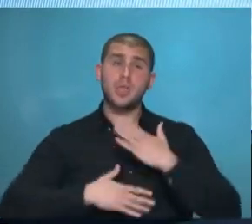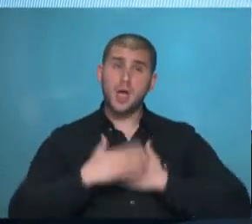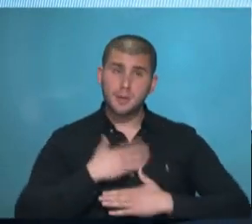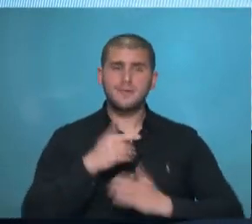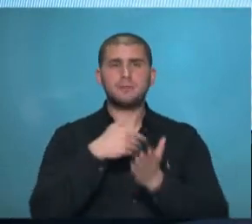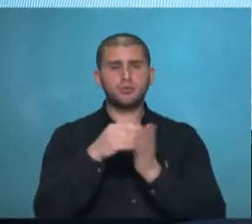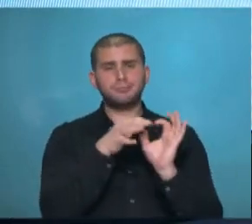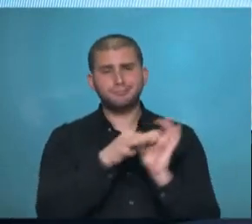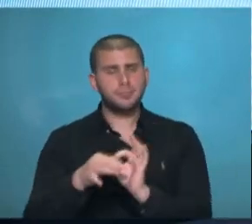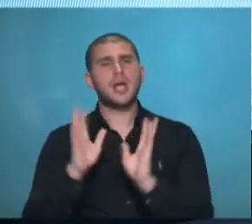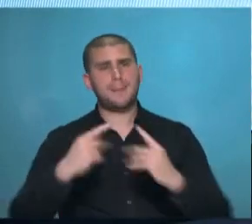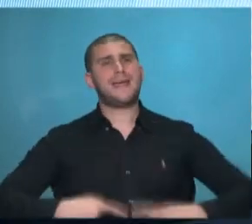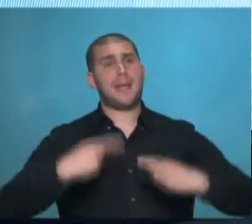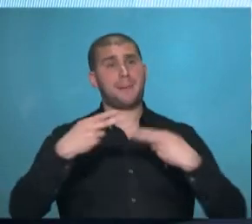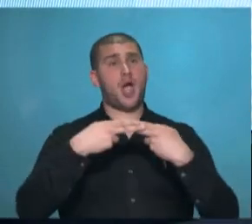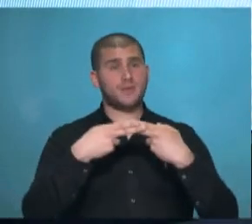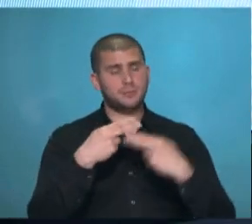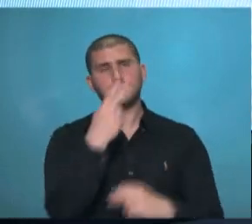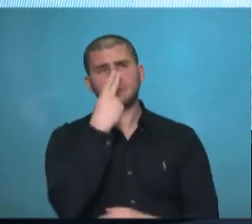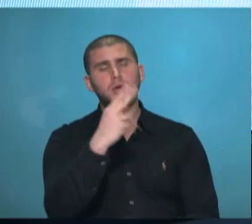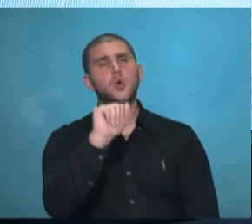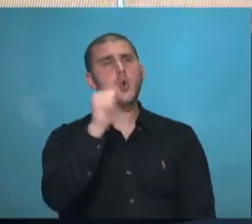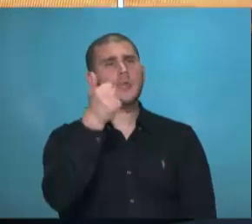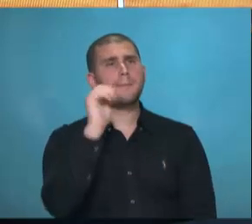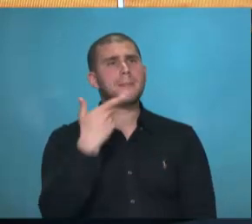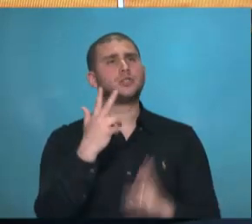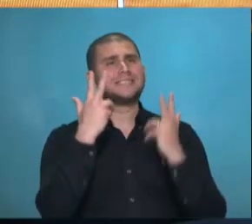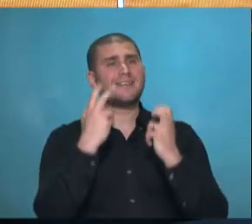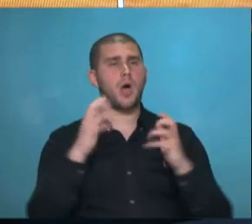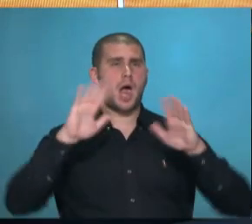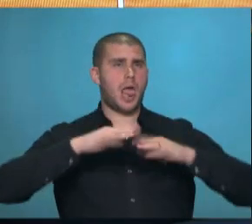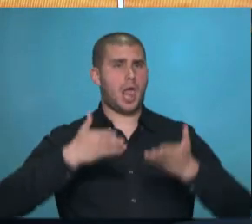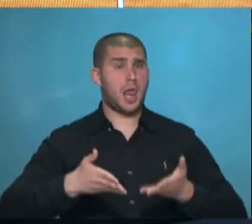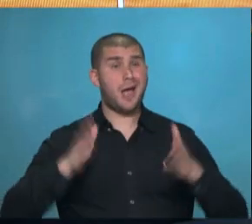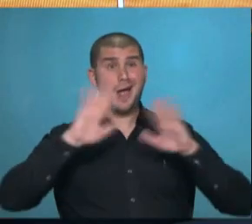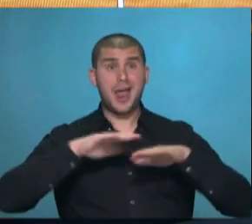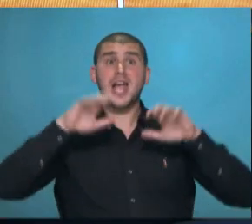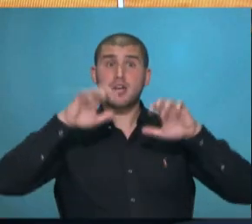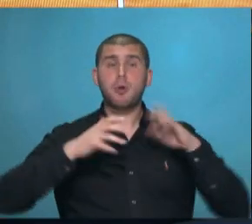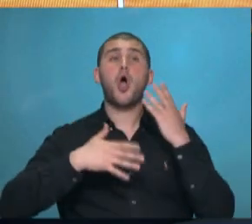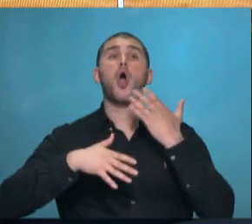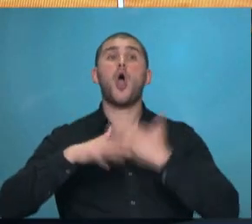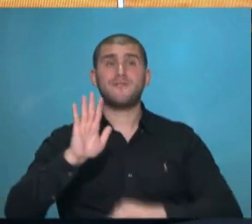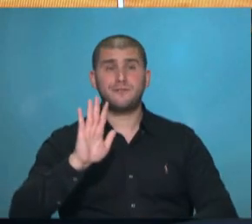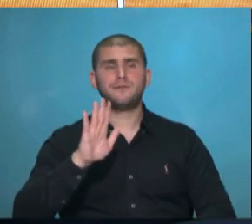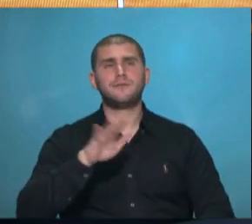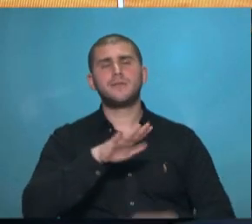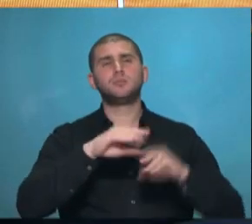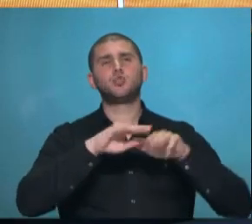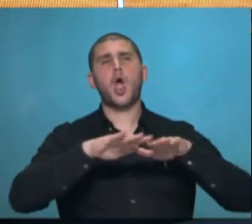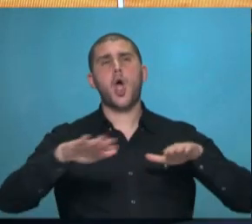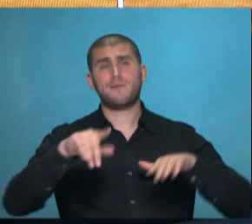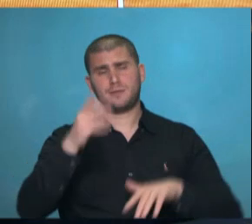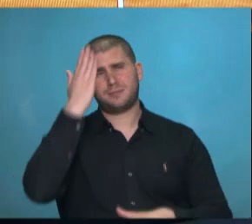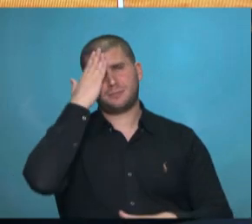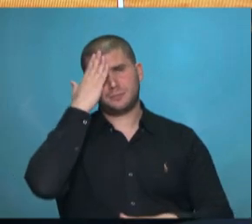ממשיך ללוות אותנו גם בימים הקרובים. אז בואו נתחיל קודם כל עם מה שצפוי לנו הלילה הזה. הלילה הגשם ירד בעיקר לאורך מישור החוף. אתם מכירים